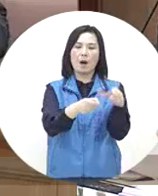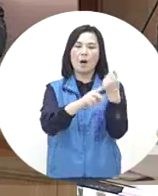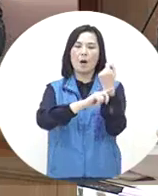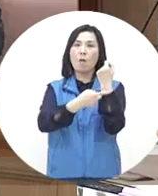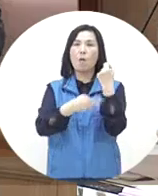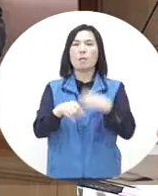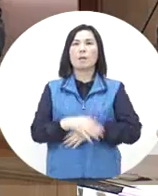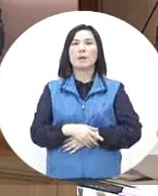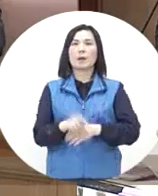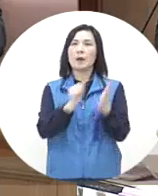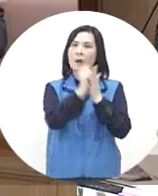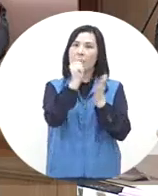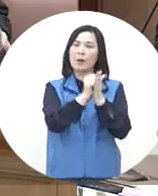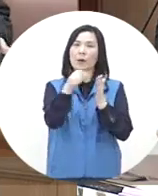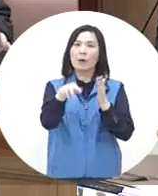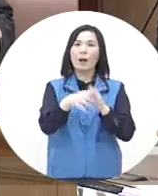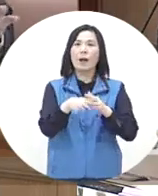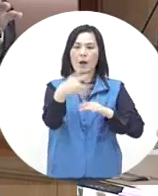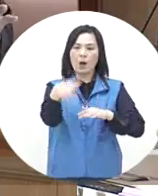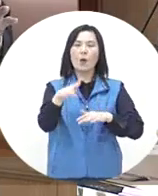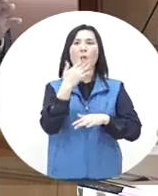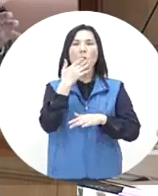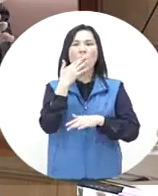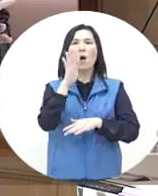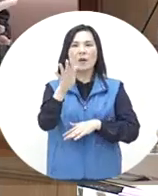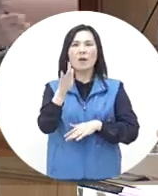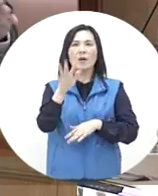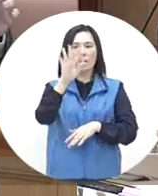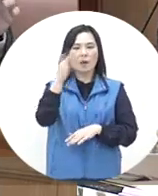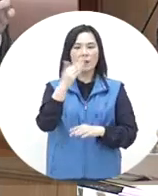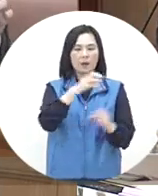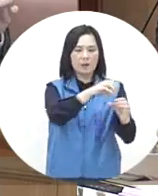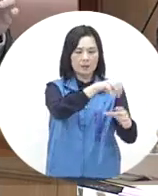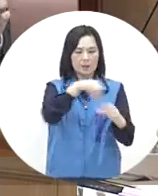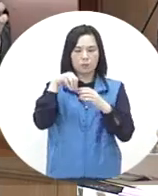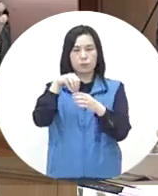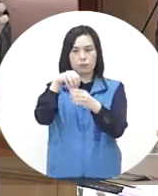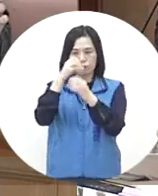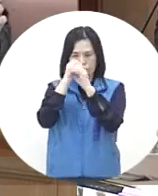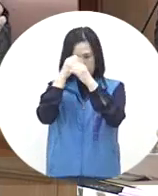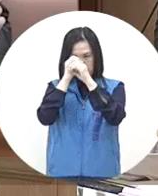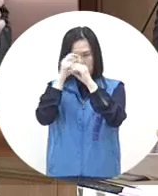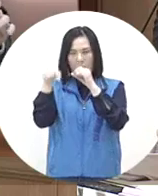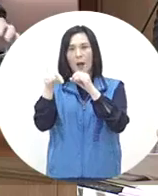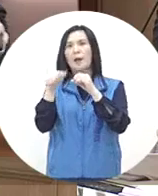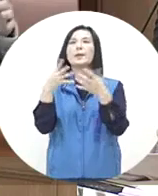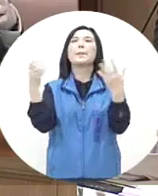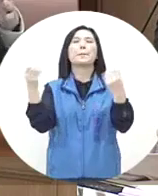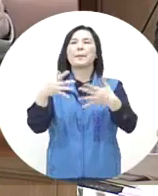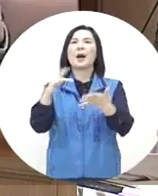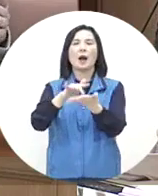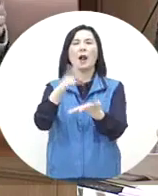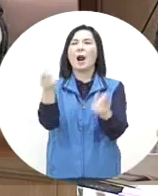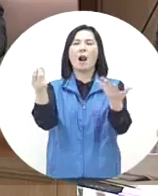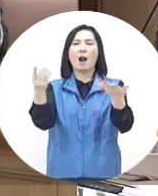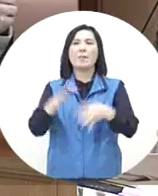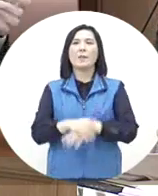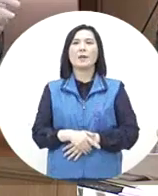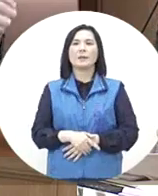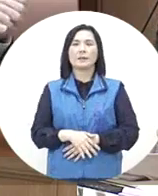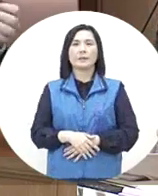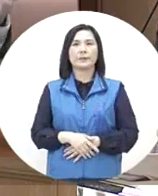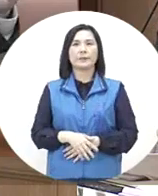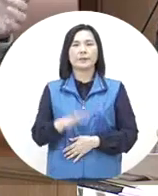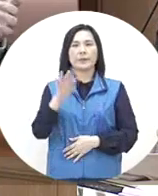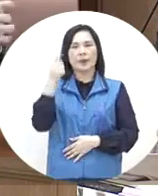的水是有颜色，但是他们检验是没有问题的，它只是那个颜色没处理。所以我们现在想说，我们本来想要去